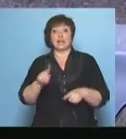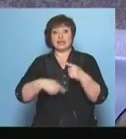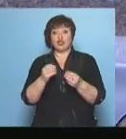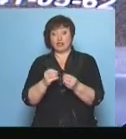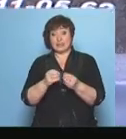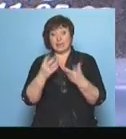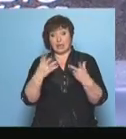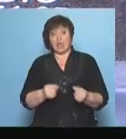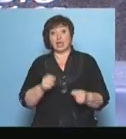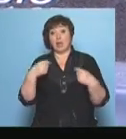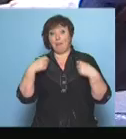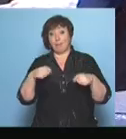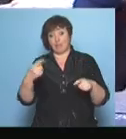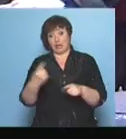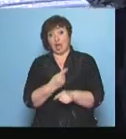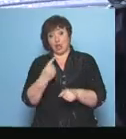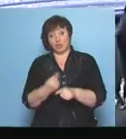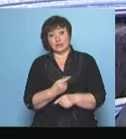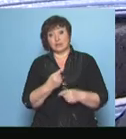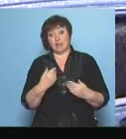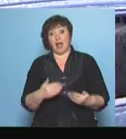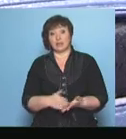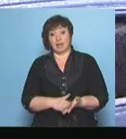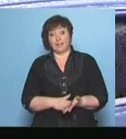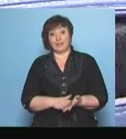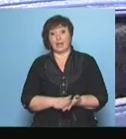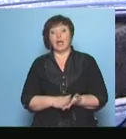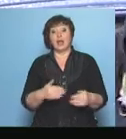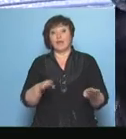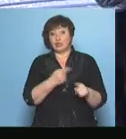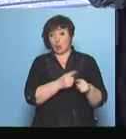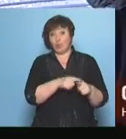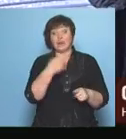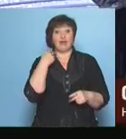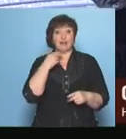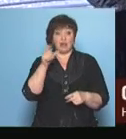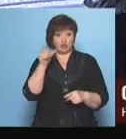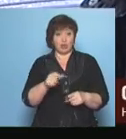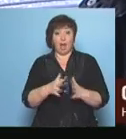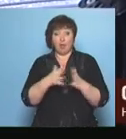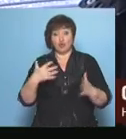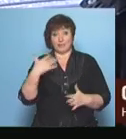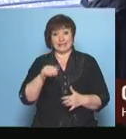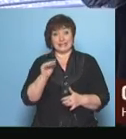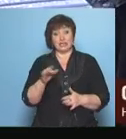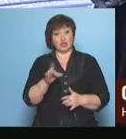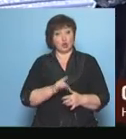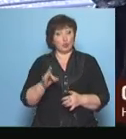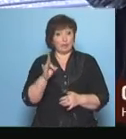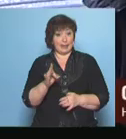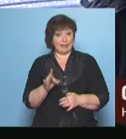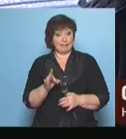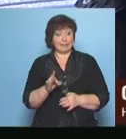с молотка на аукционе. По данному должнику существует задолженность свыше 50 тысяч рублей.